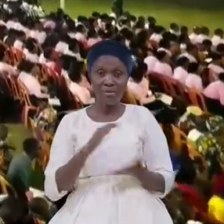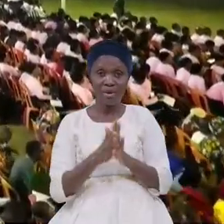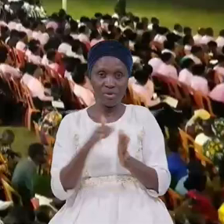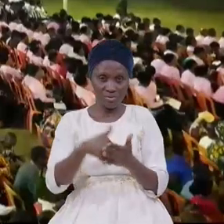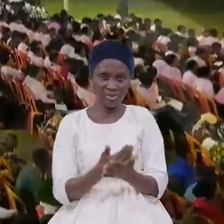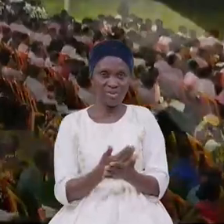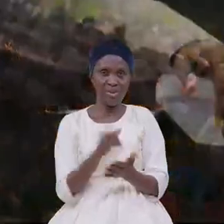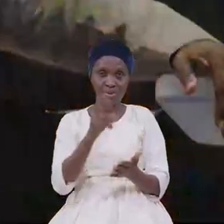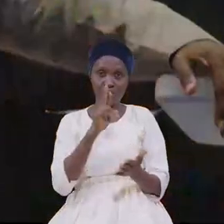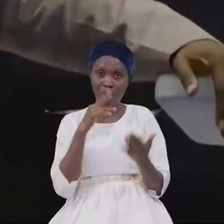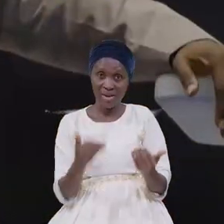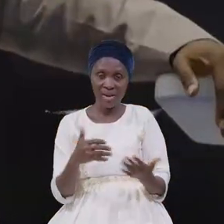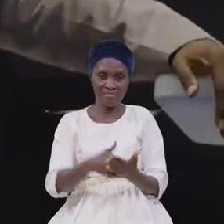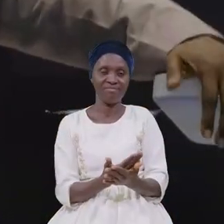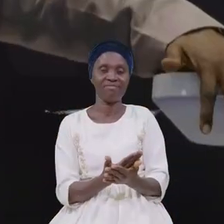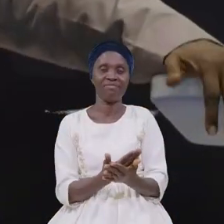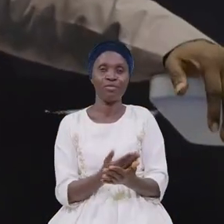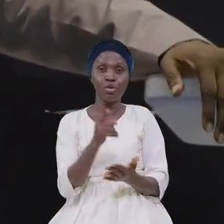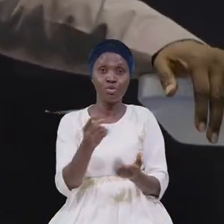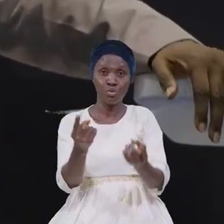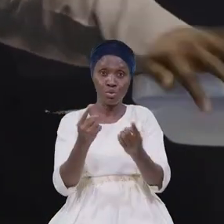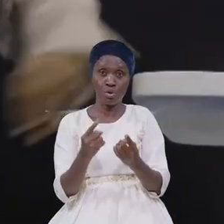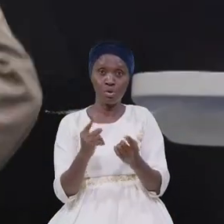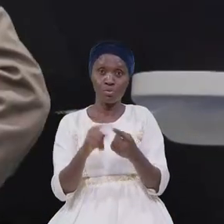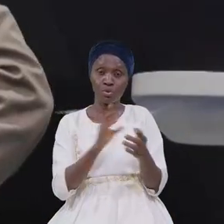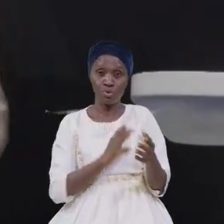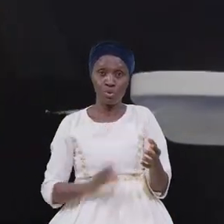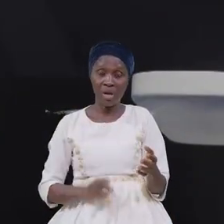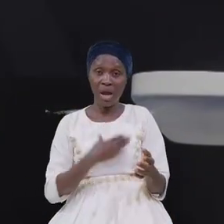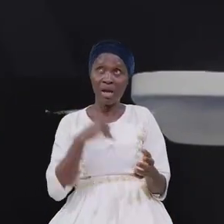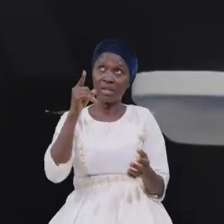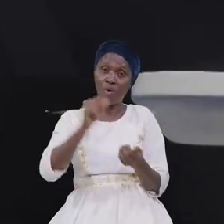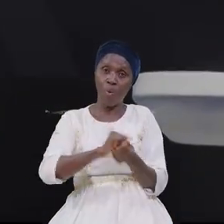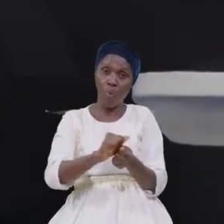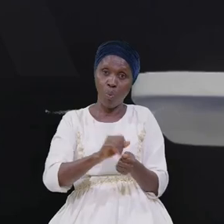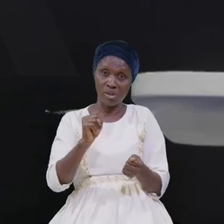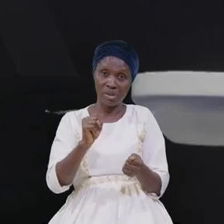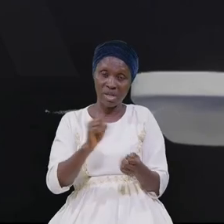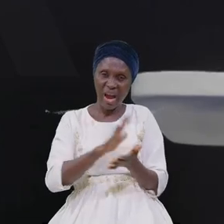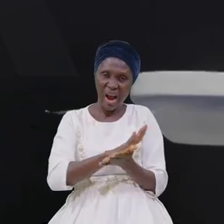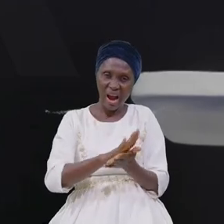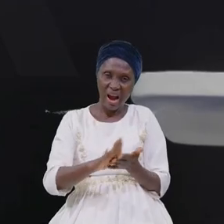Maintenant vous êtes nouveau. Vous allez venir à Christ. Il va vous laver, vous purifier.